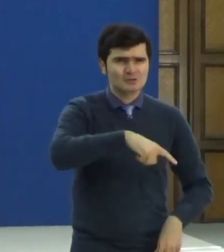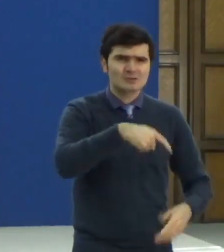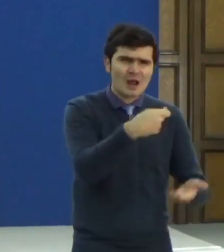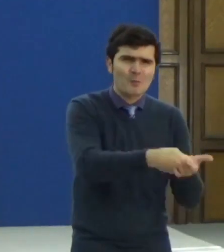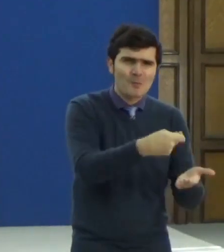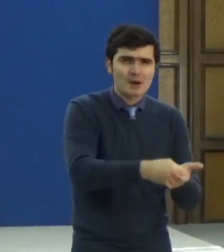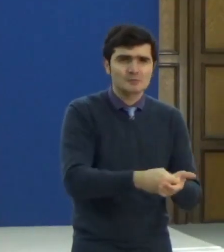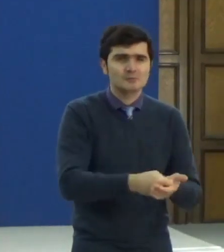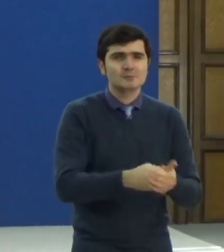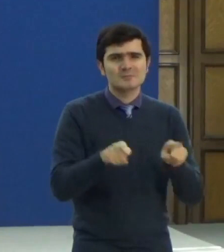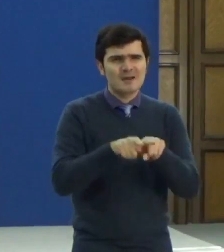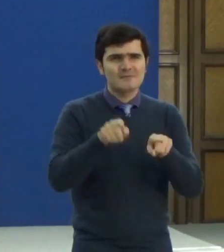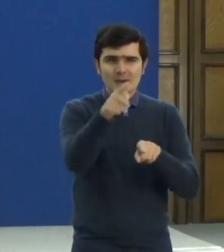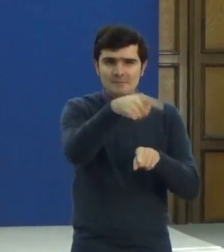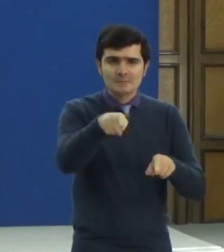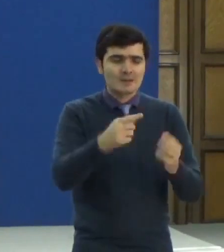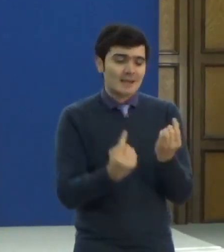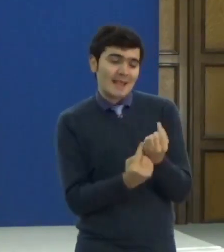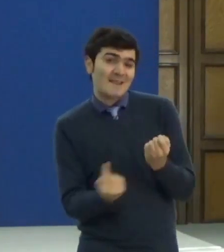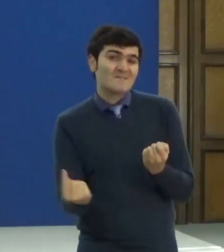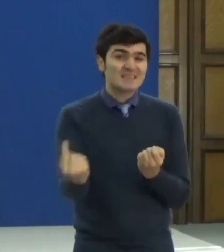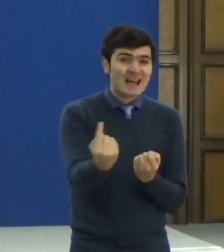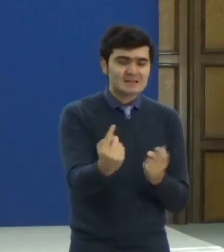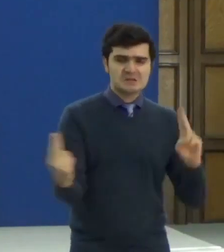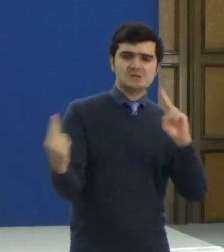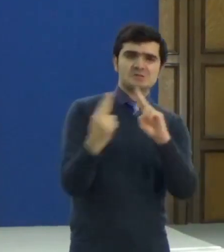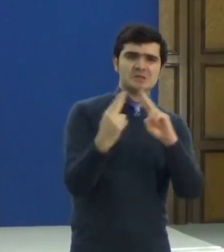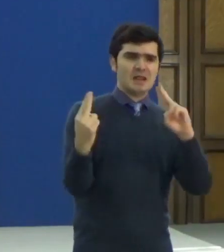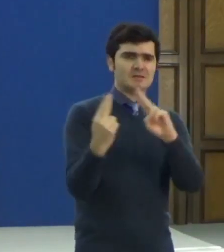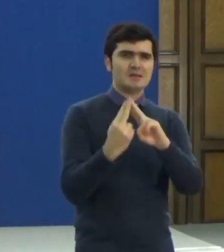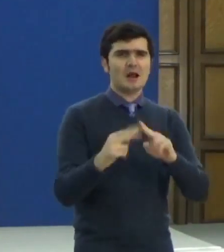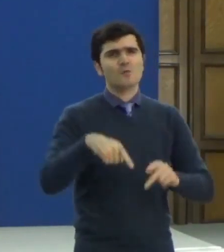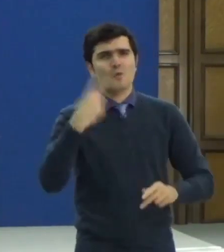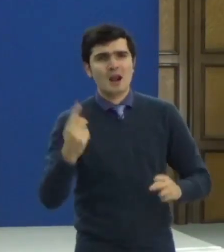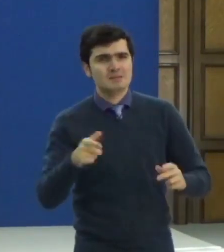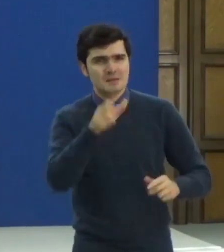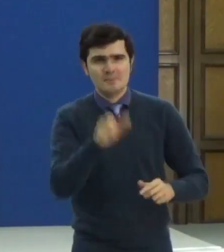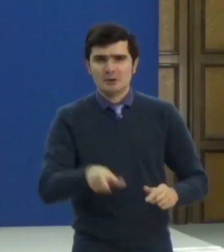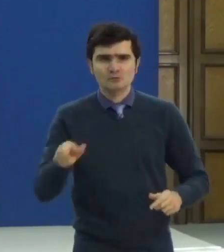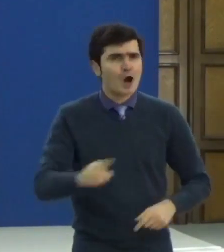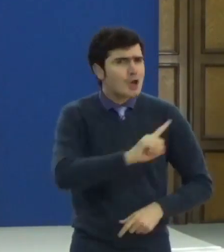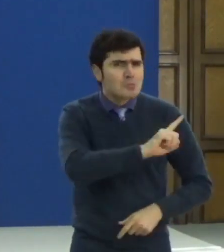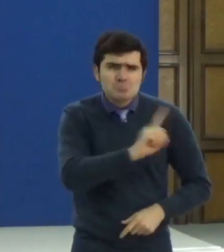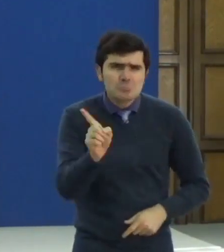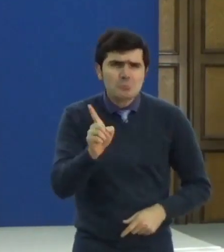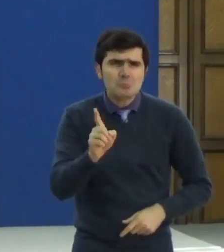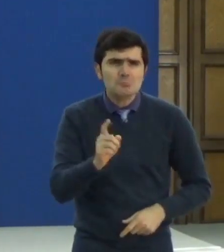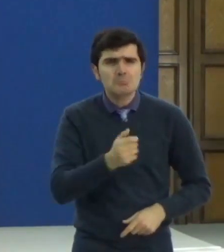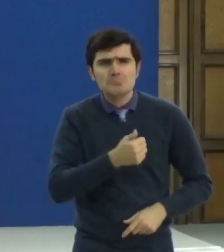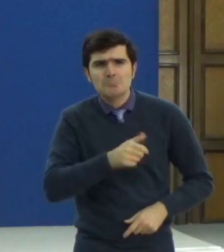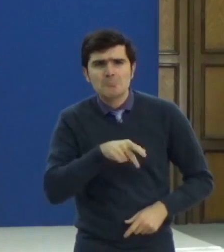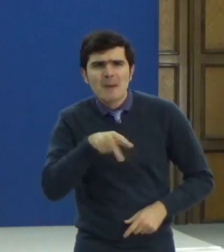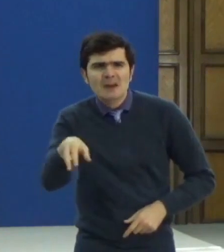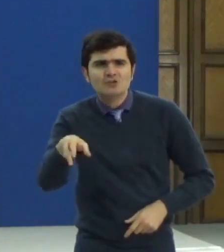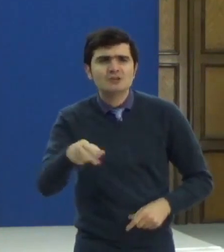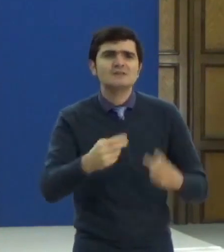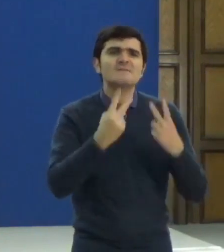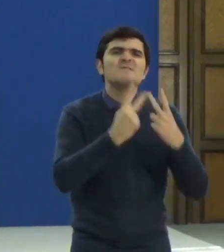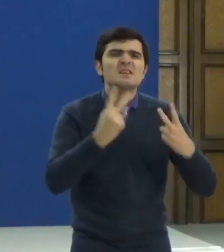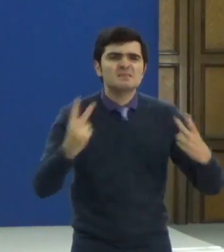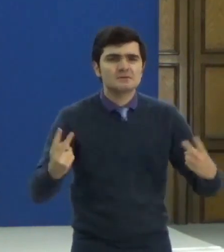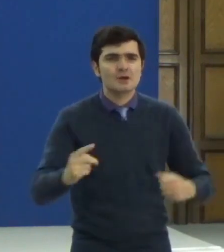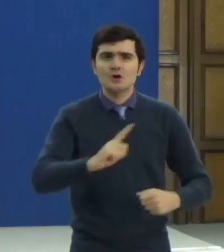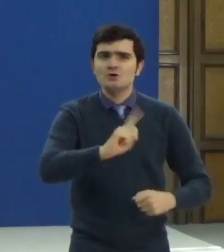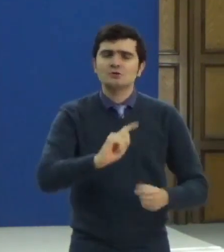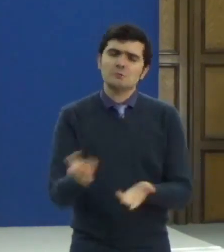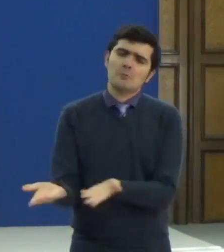posibil interacțiunea cu alte persoane, nu mergeți în vizite și nu primiți oaspeți